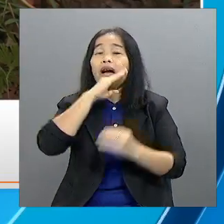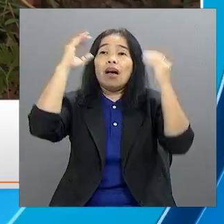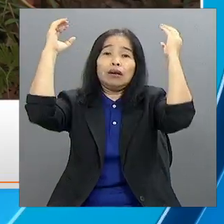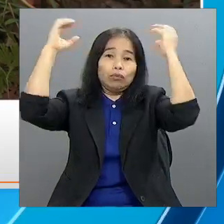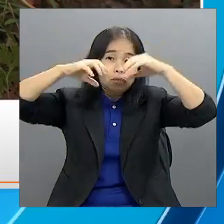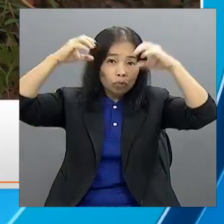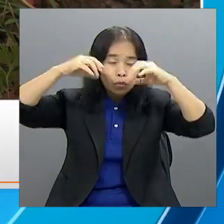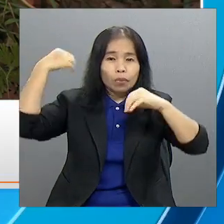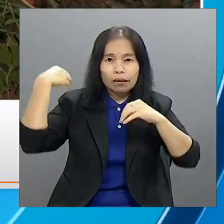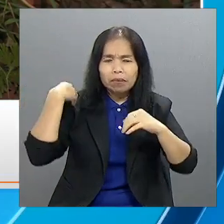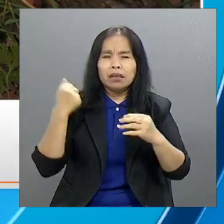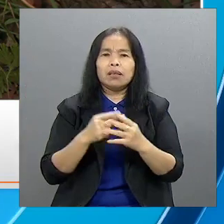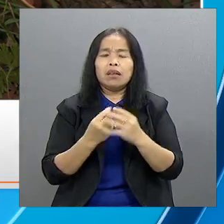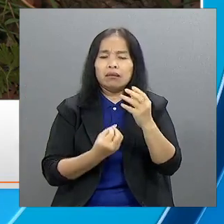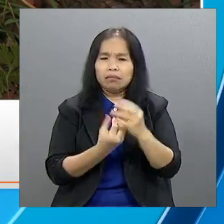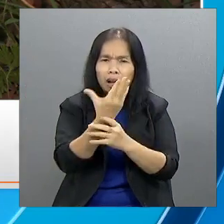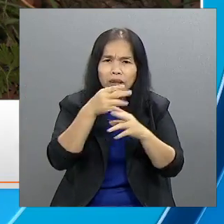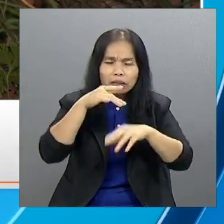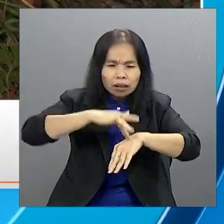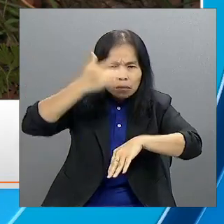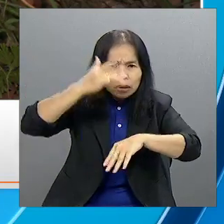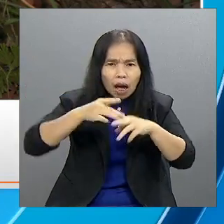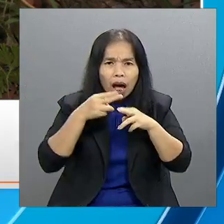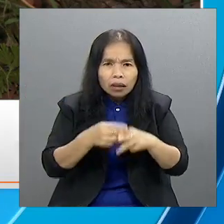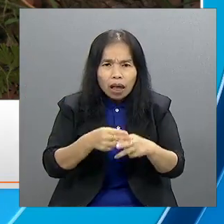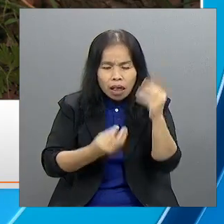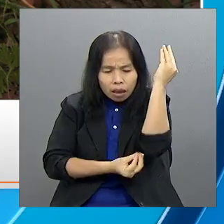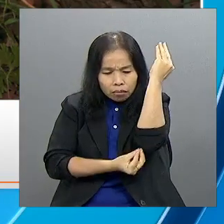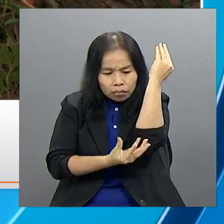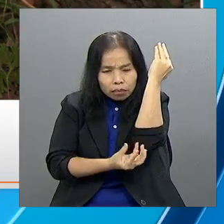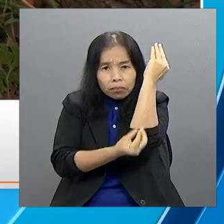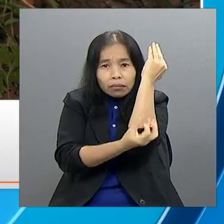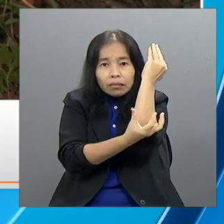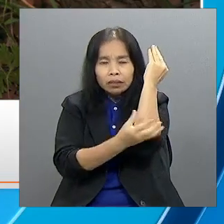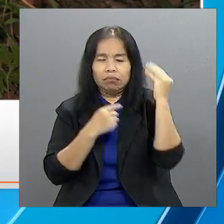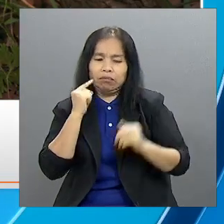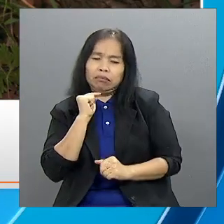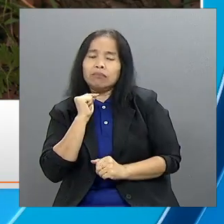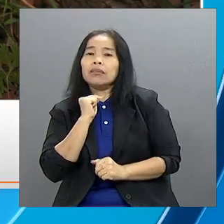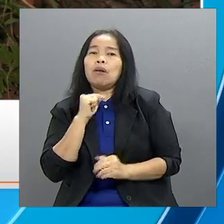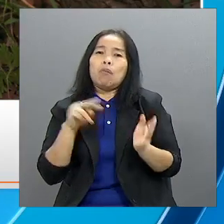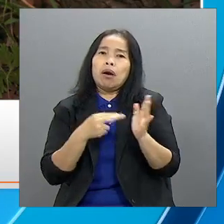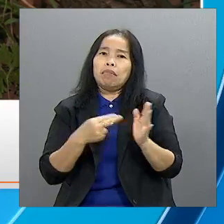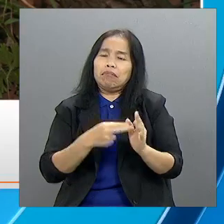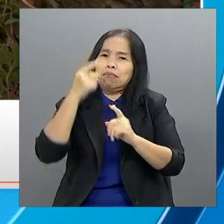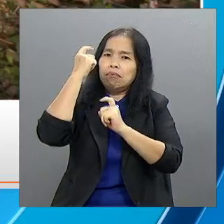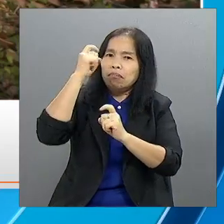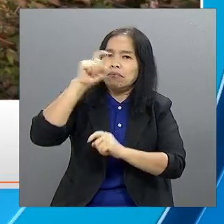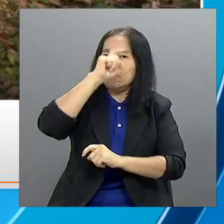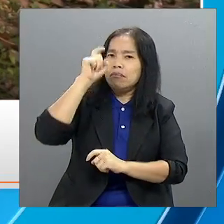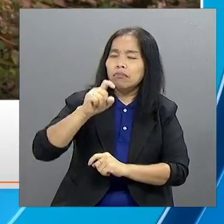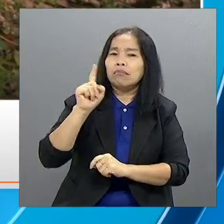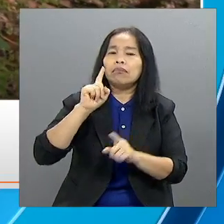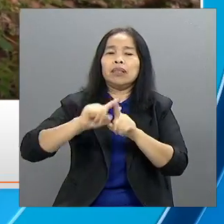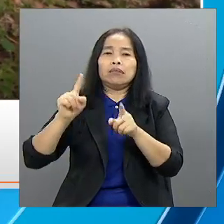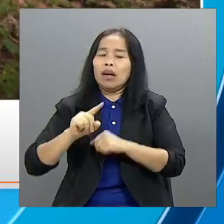พิษในเห็ดเนี่ยมันทนต่อความร้อนการที่เราทำปรุงอาหารต้มแล้วทำเป็นอาหารแล้วเนี่ยพิษก็ไม่ได้เสื่อมสลายไปพอ